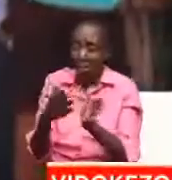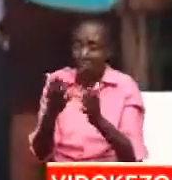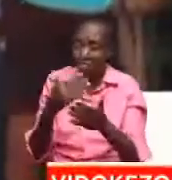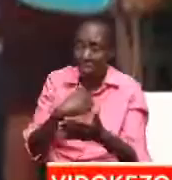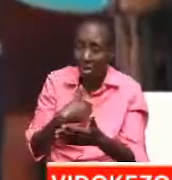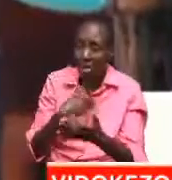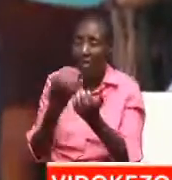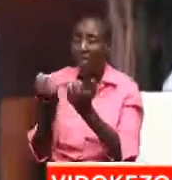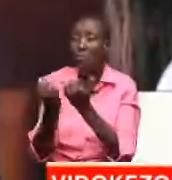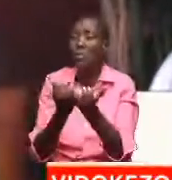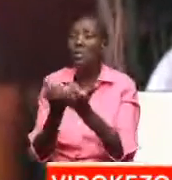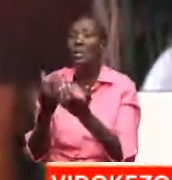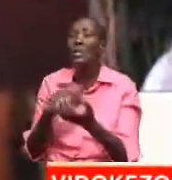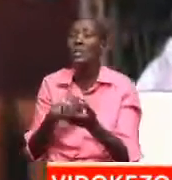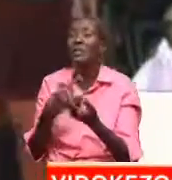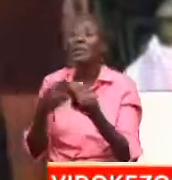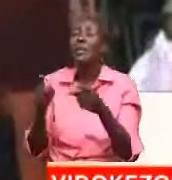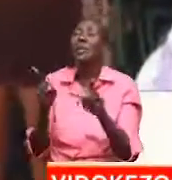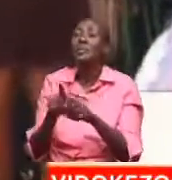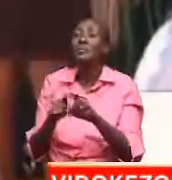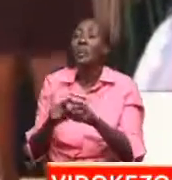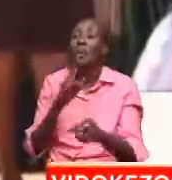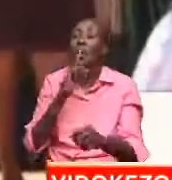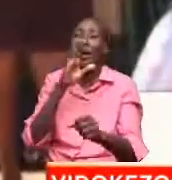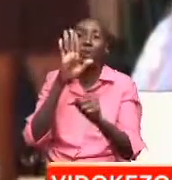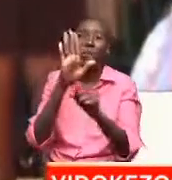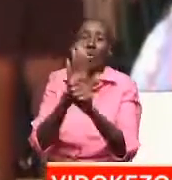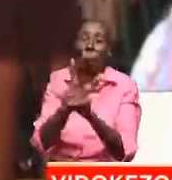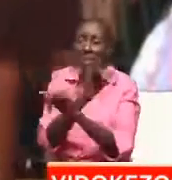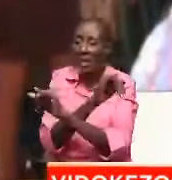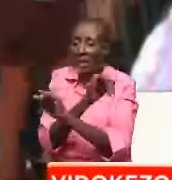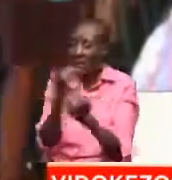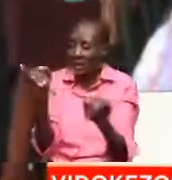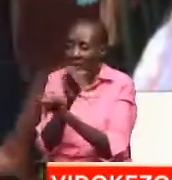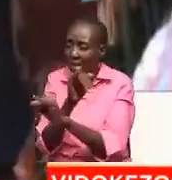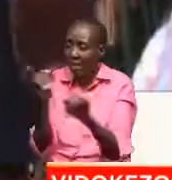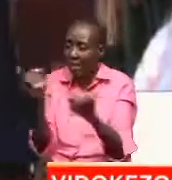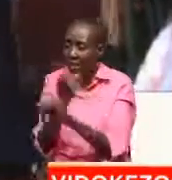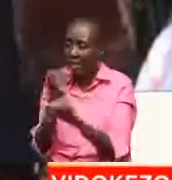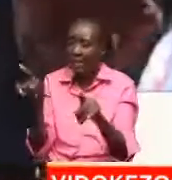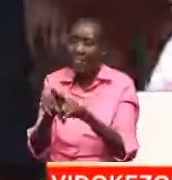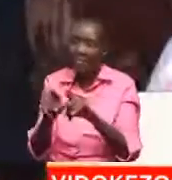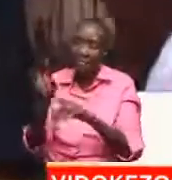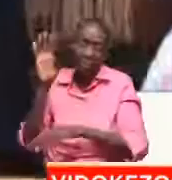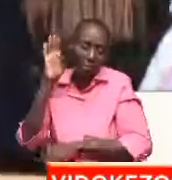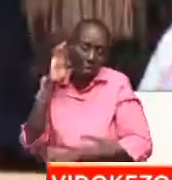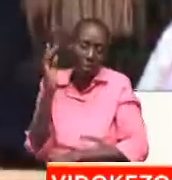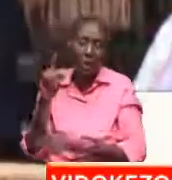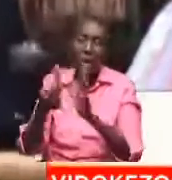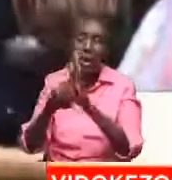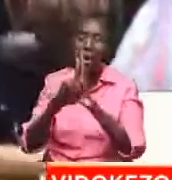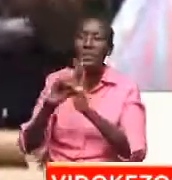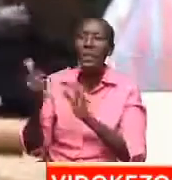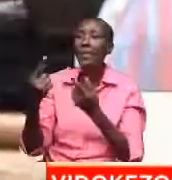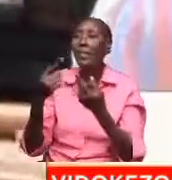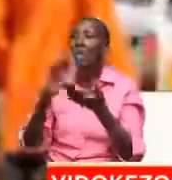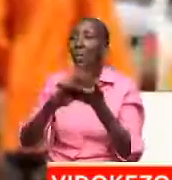biashara huku wakiahidi kuwa watadumisha usafi na pia kuzingatia sheria zingine pasi na kufungwa kwa soko.